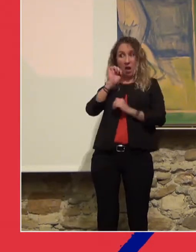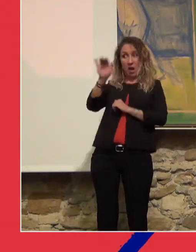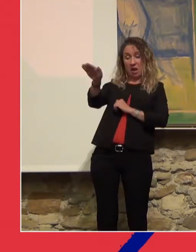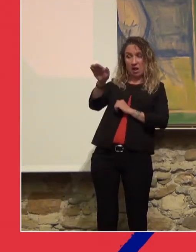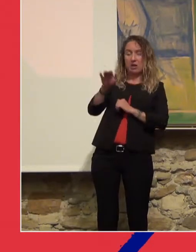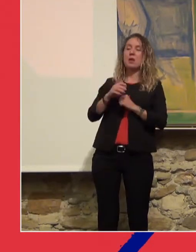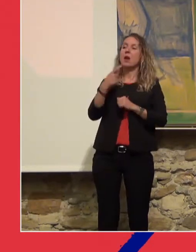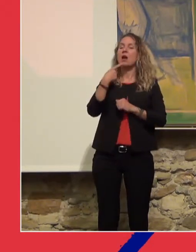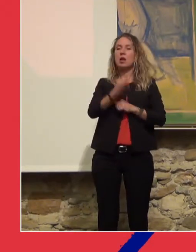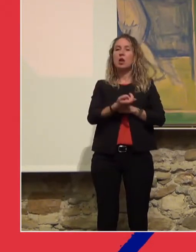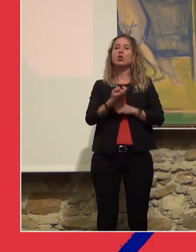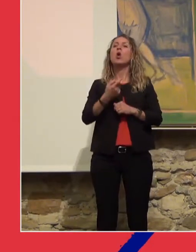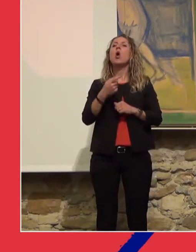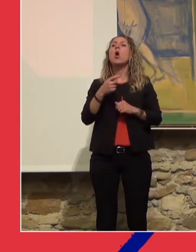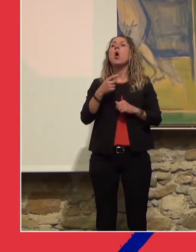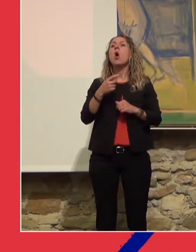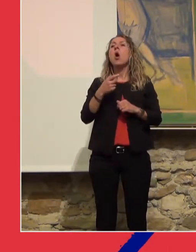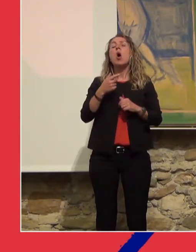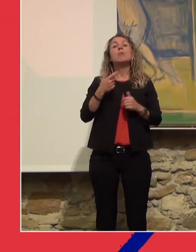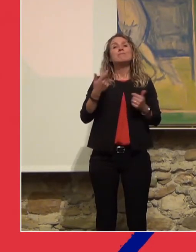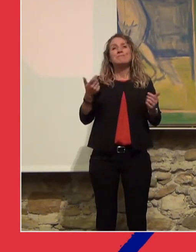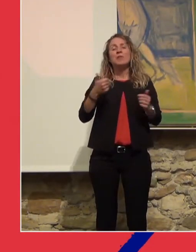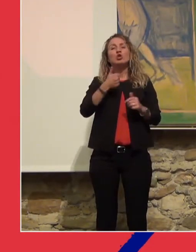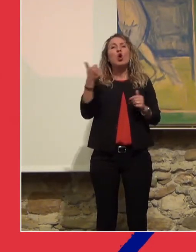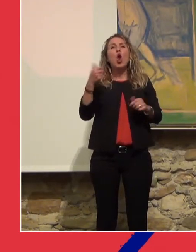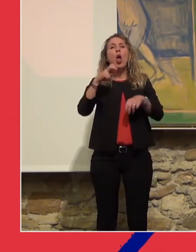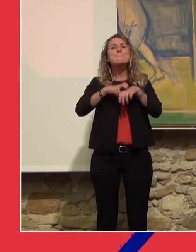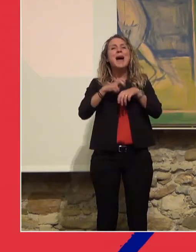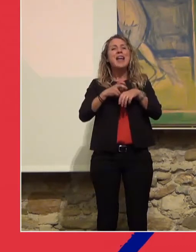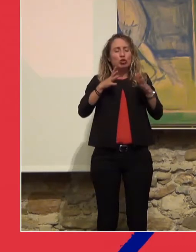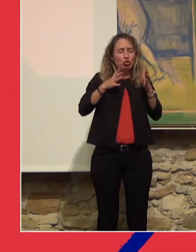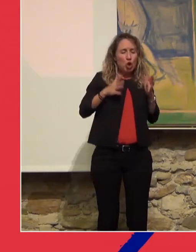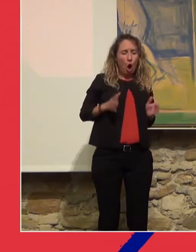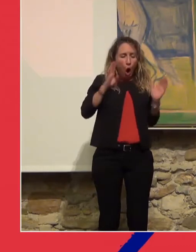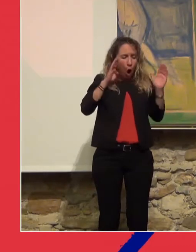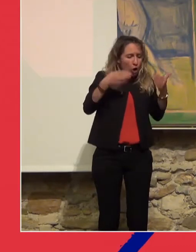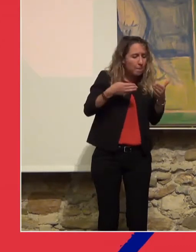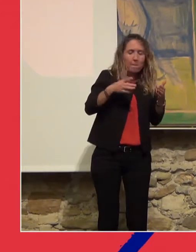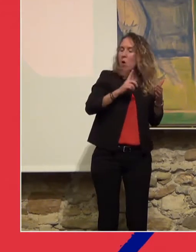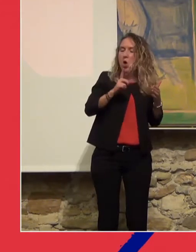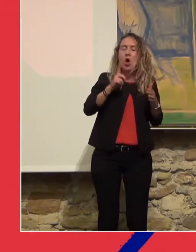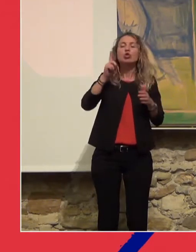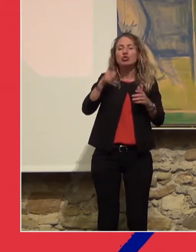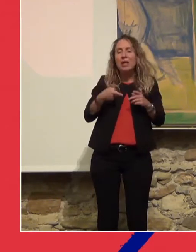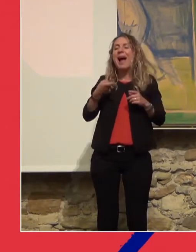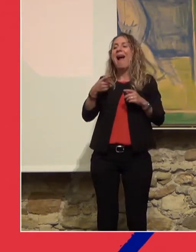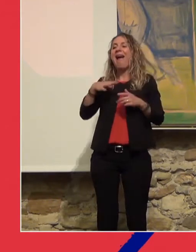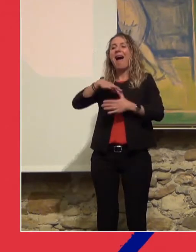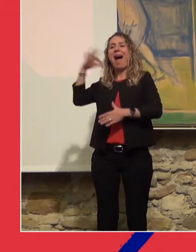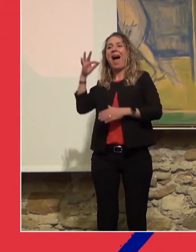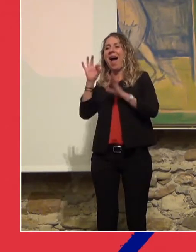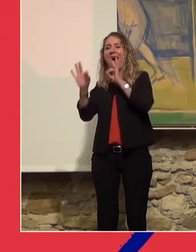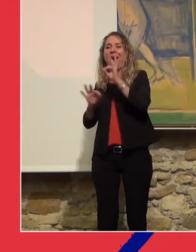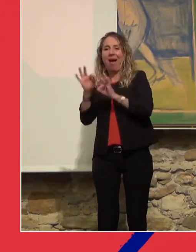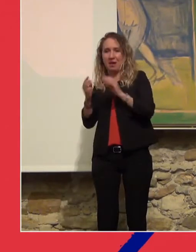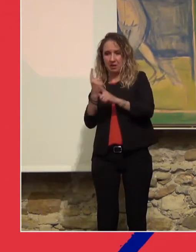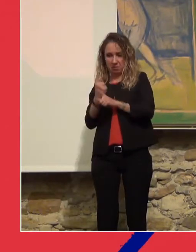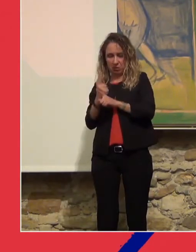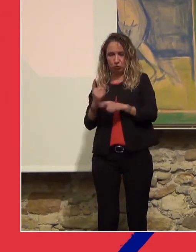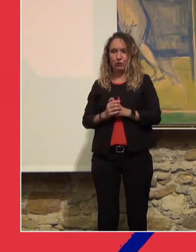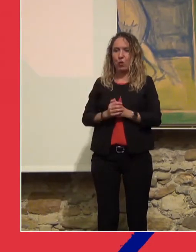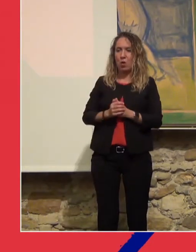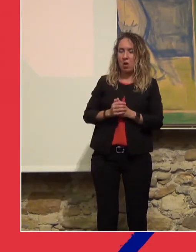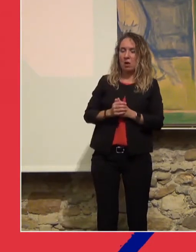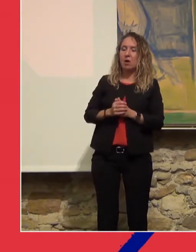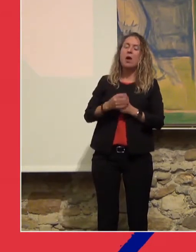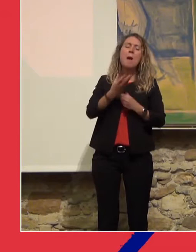anche dei medici dell'anima. Quelli che non ce la fanno muoiono da soli, senza il conforto dei propri cari e